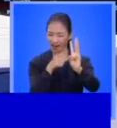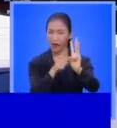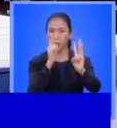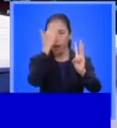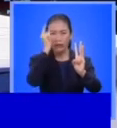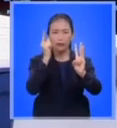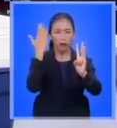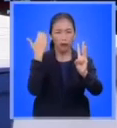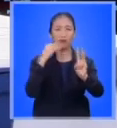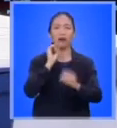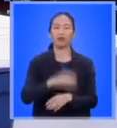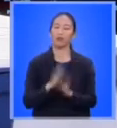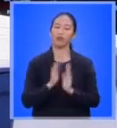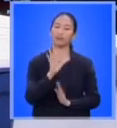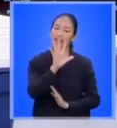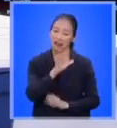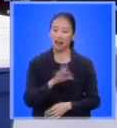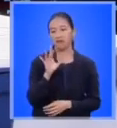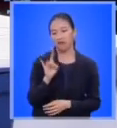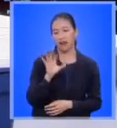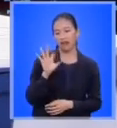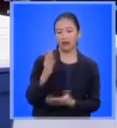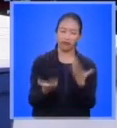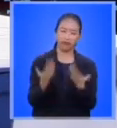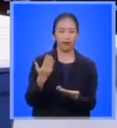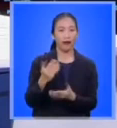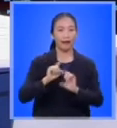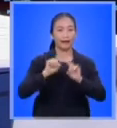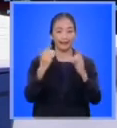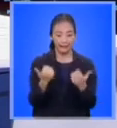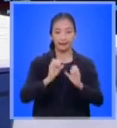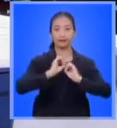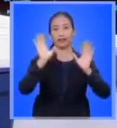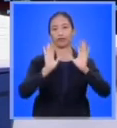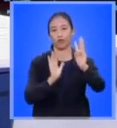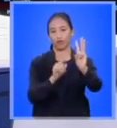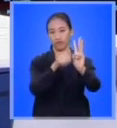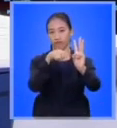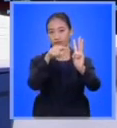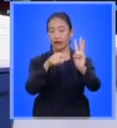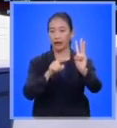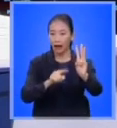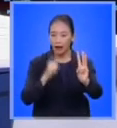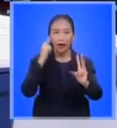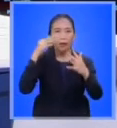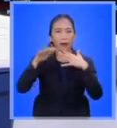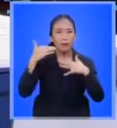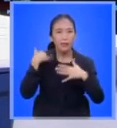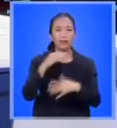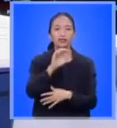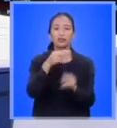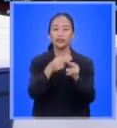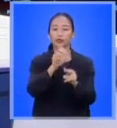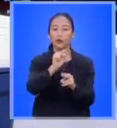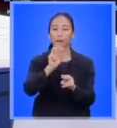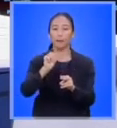ายชื่อบ้างล่ะ8รายชื่อบ้างล่ะ9รายชื่อบ้างล่ะ แล้วก็จริงๆก็พลิกโผเหมือนกันนะเพราะว่าไปดูแล้วเนี่ยไม่มีชื่อของนายสมคิดจาตุศรีพิทักษ์อย่างที่มีก